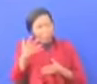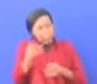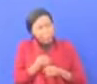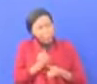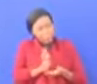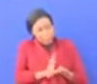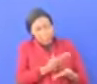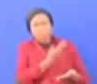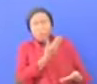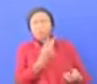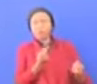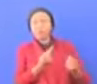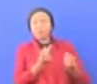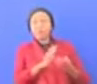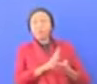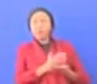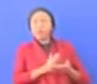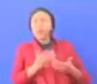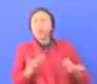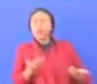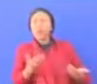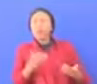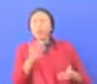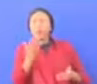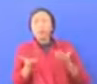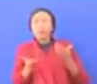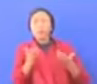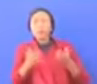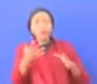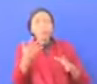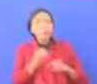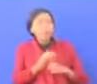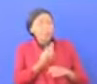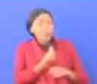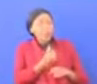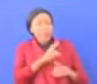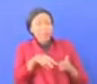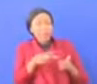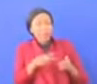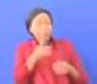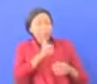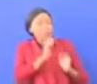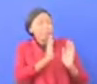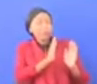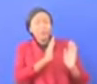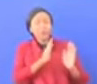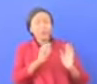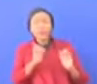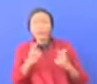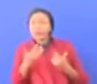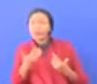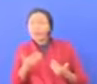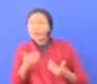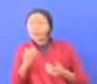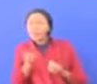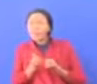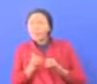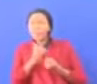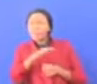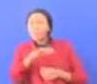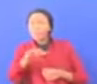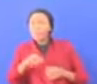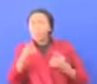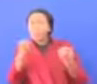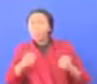waendelee kuishi miaka kadri ambavyo inaenda. Akipewa fedha akashindwa kusurvive, mmetengeneza mazingira magumu sana katika Tarime, na kwa hiyo inatusumbua sana Mheshimiwa